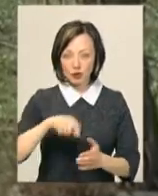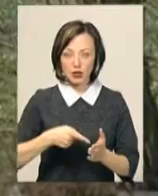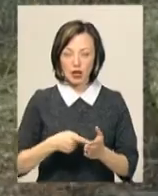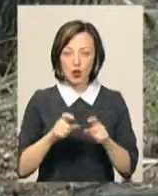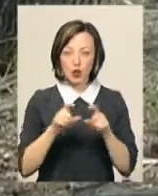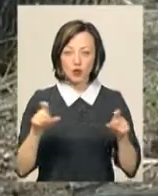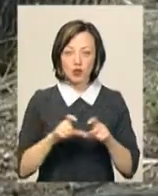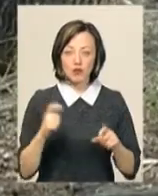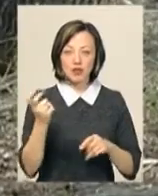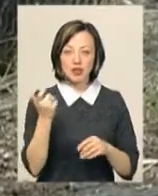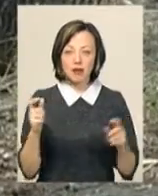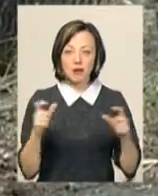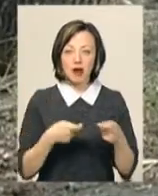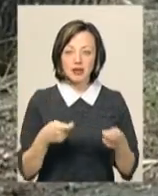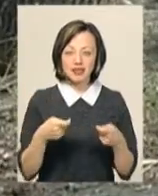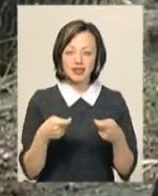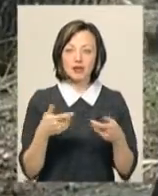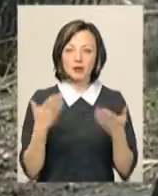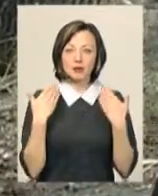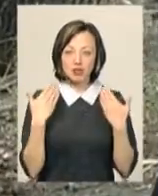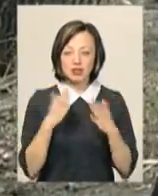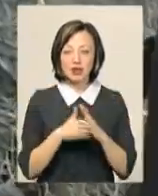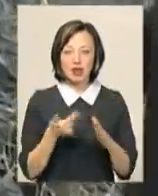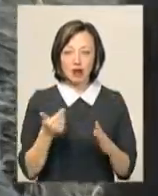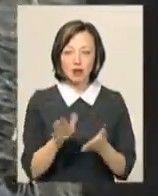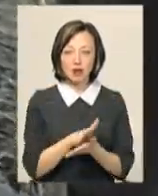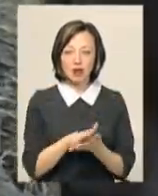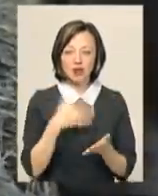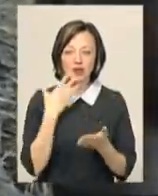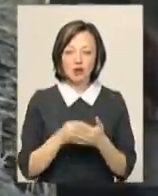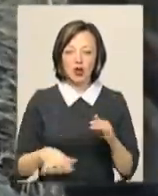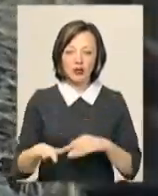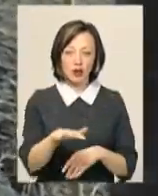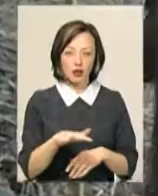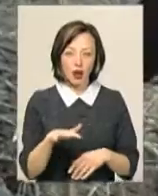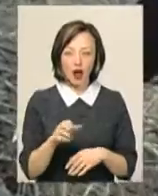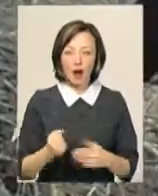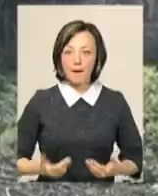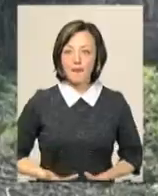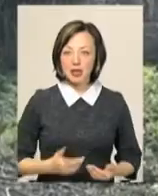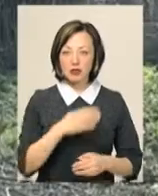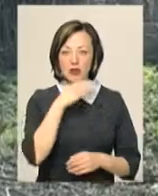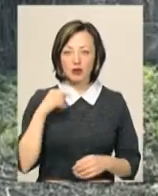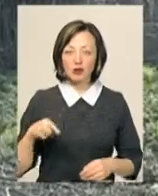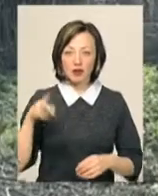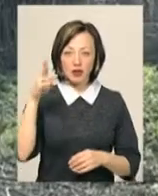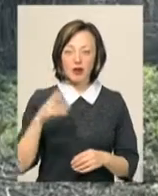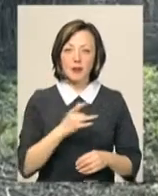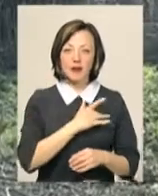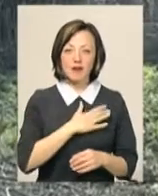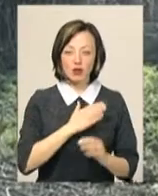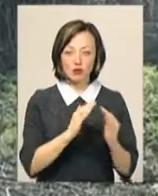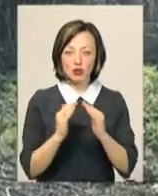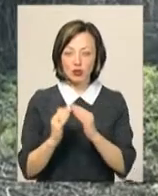комунальних установ, власників магазинів та закладів відпочинку закликають прибрати свої території. А мешканців багатоповерхівок та приватних